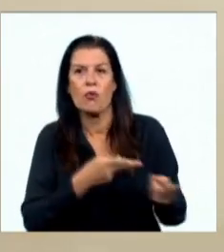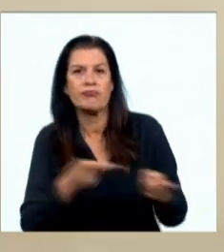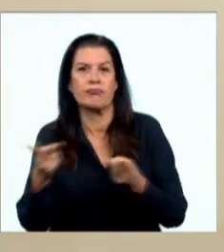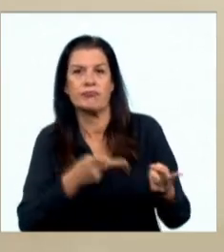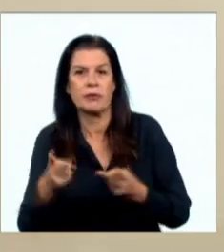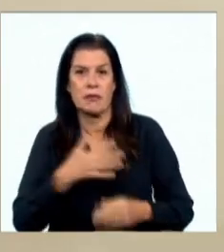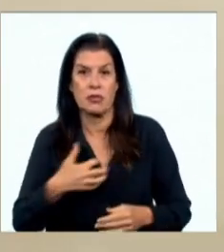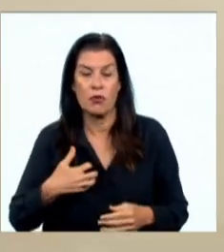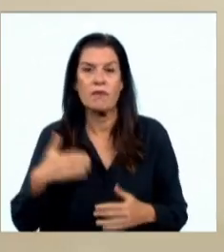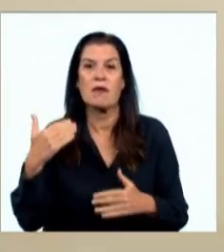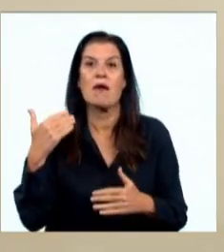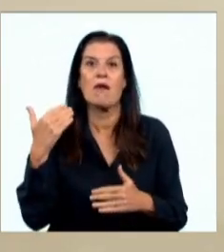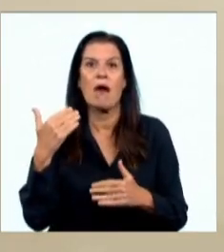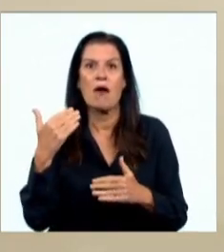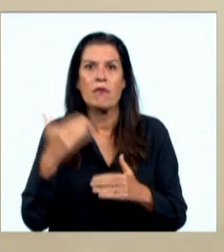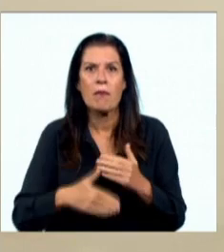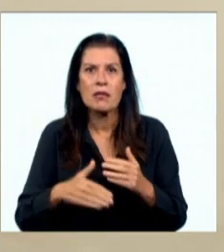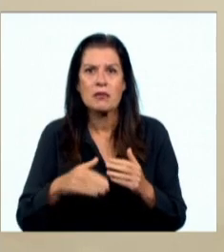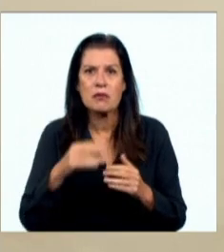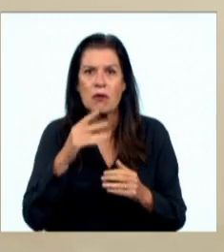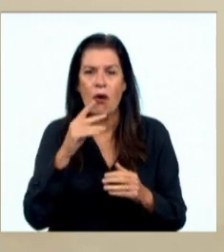מחבל שניסה לברוח.